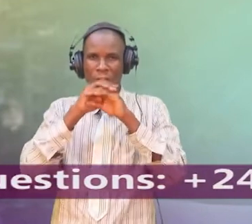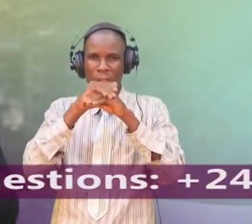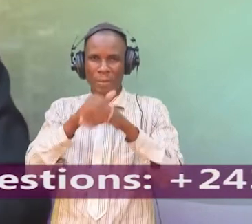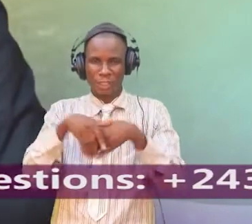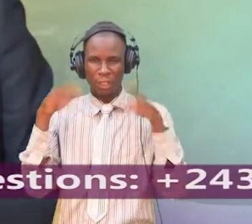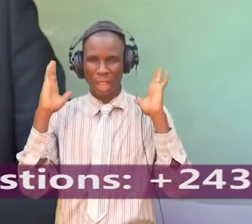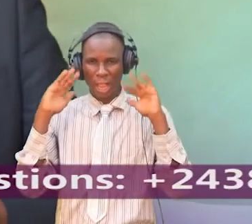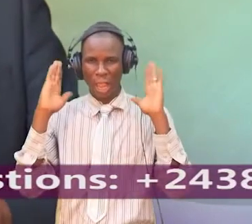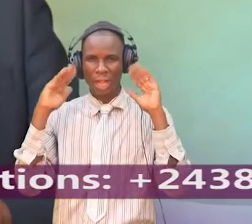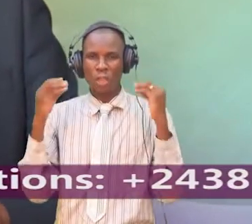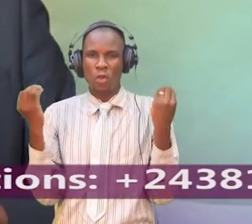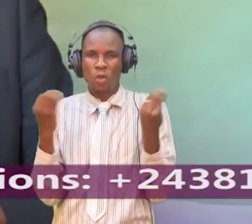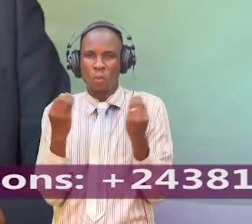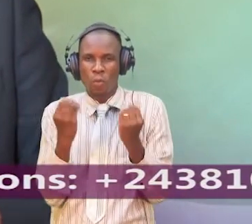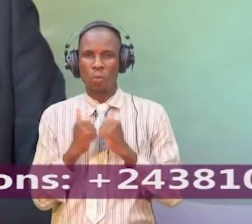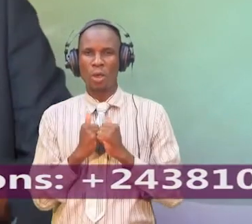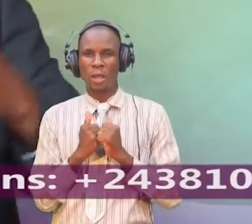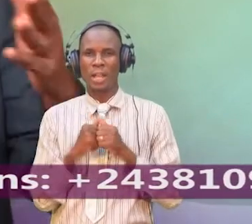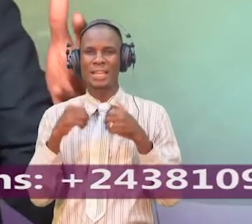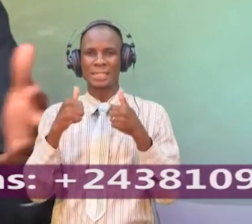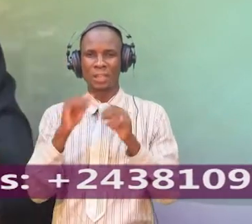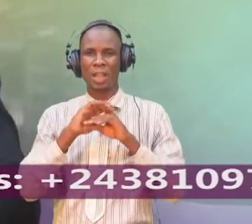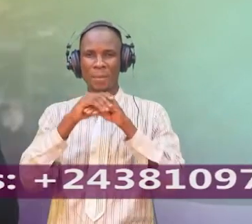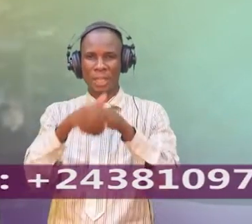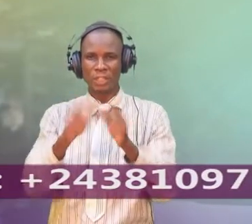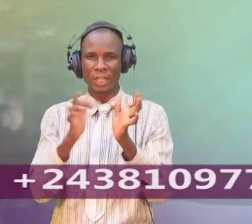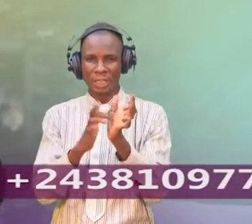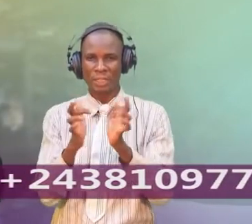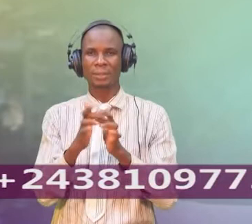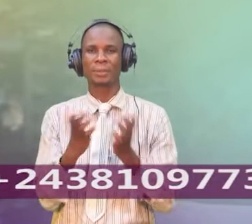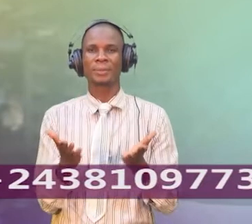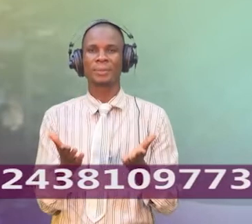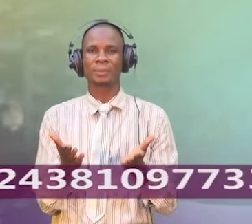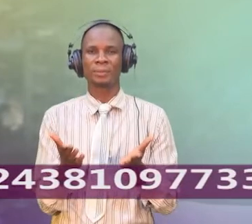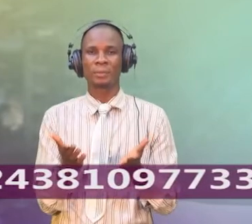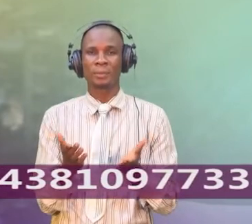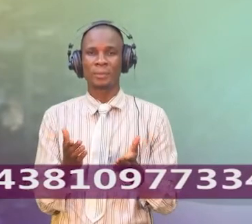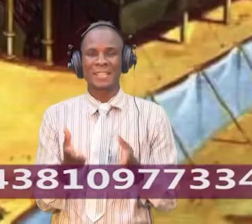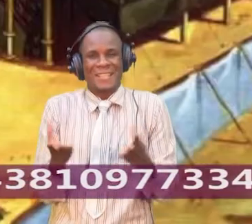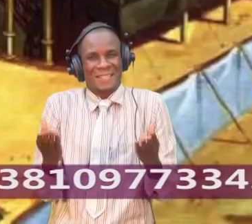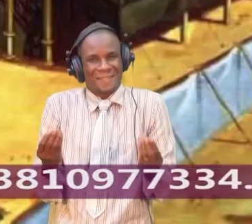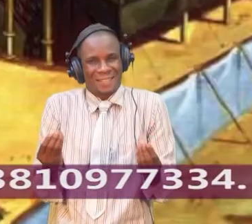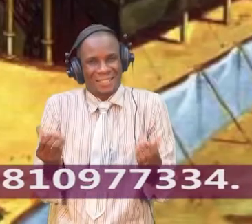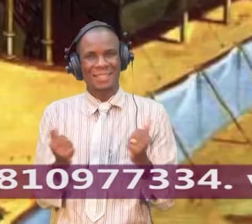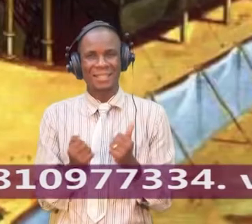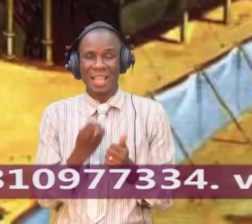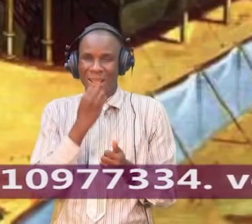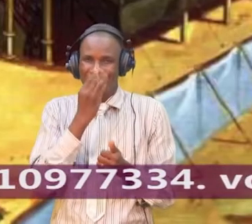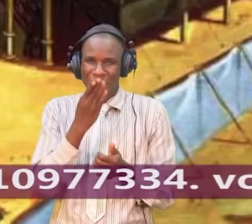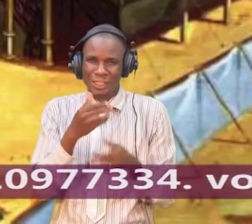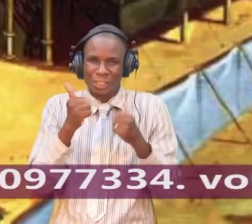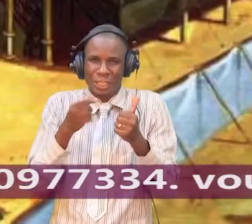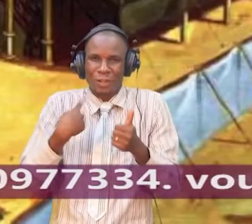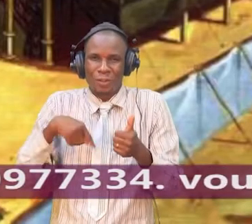molongo mobimba. Yangwana te toze komona pena kati ya ema. Esila ki ba Israel bana Israel